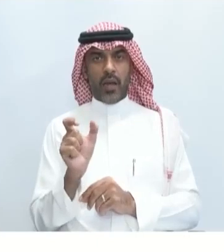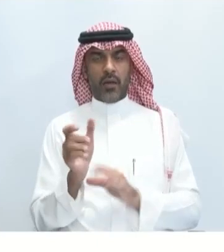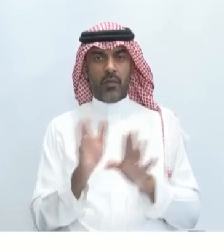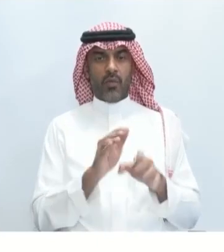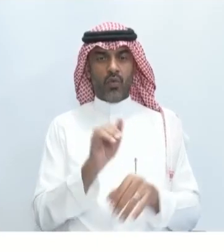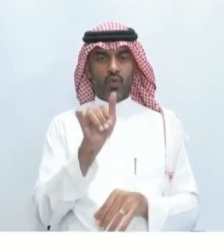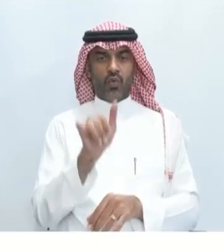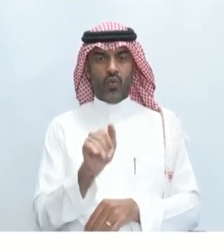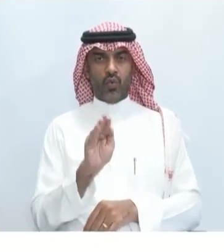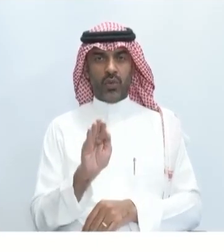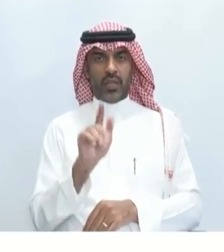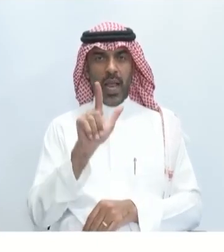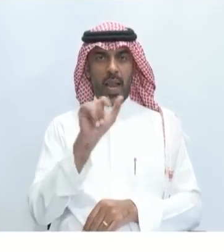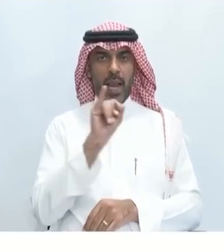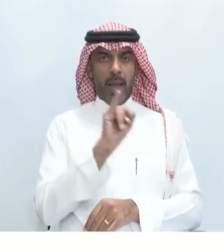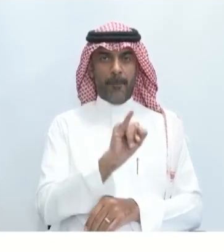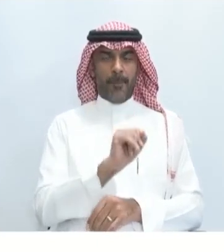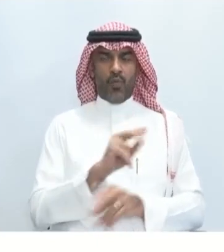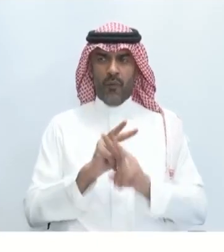ما الفرق بين الجملتين